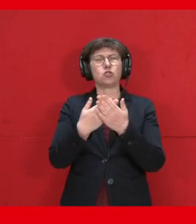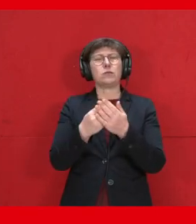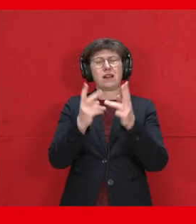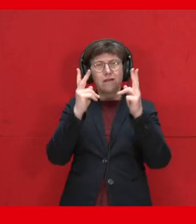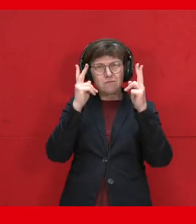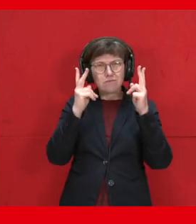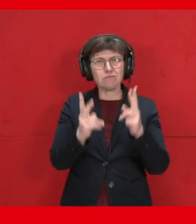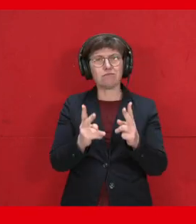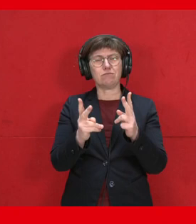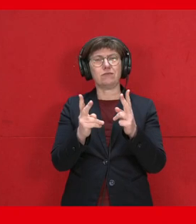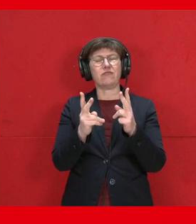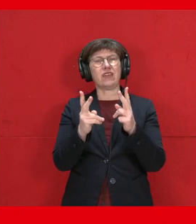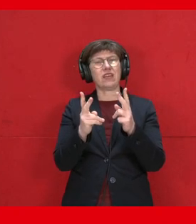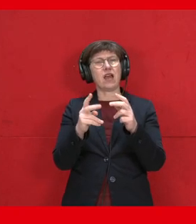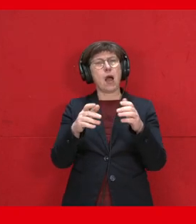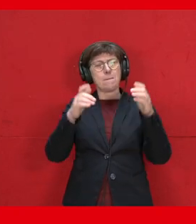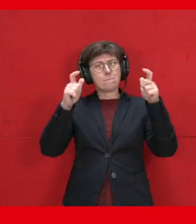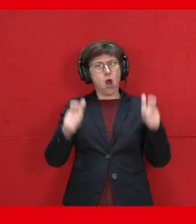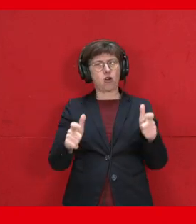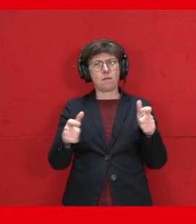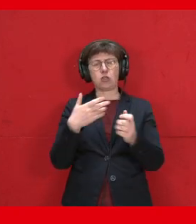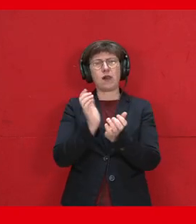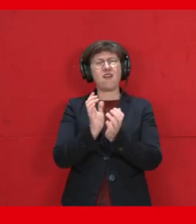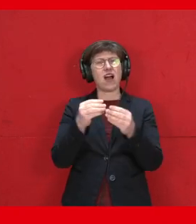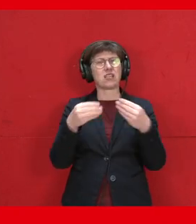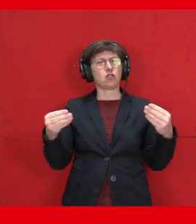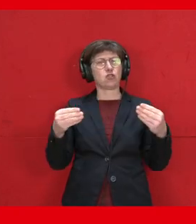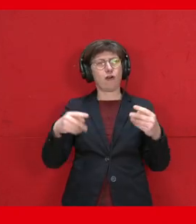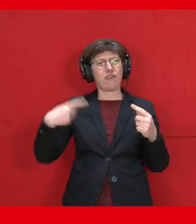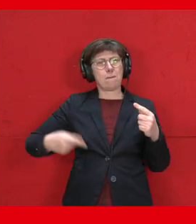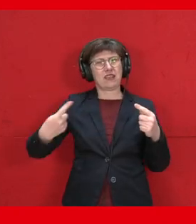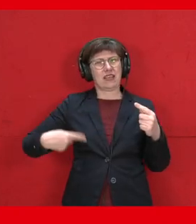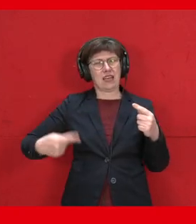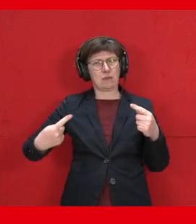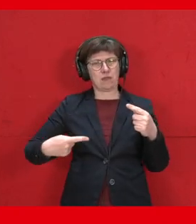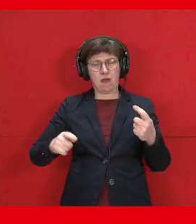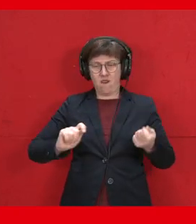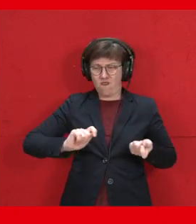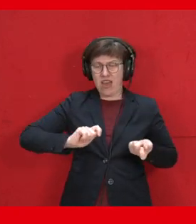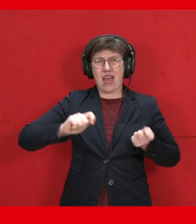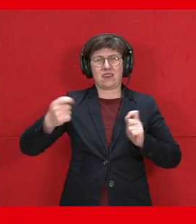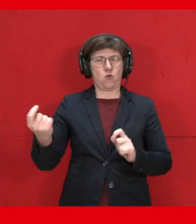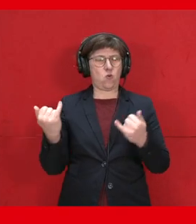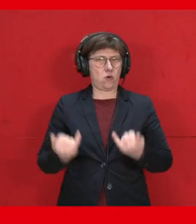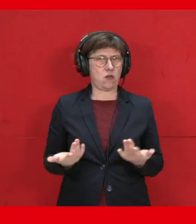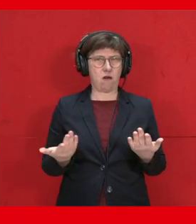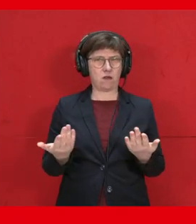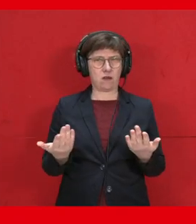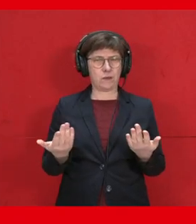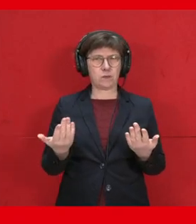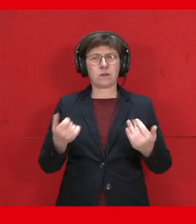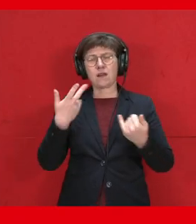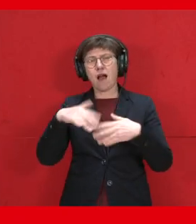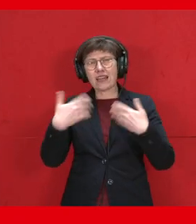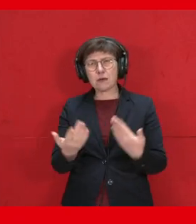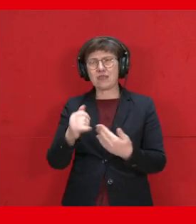große Loks denken, die Wasserstoff getrieben werden, dann wird das eine Veränderung mit sich bringen. Und da gibt es auch